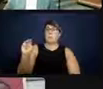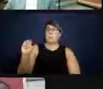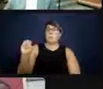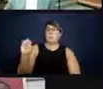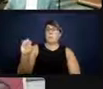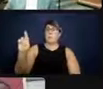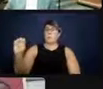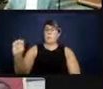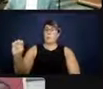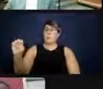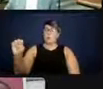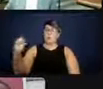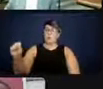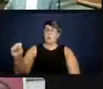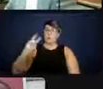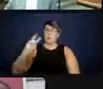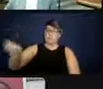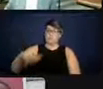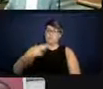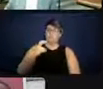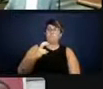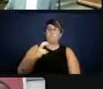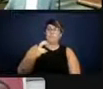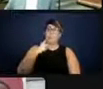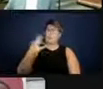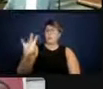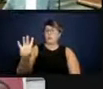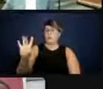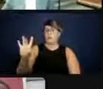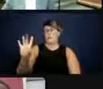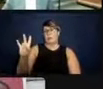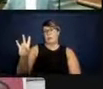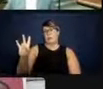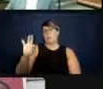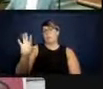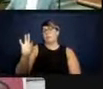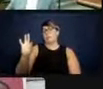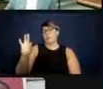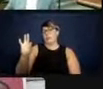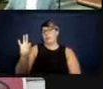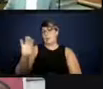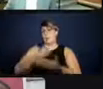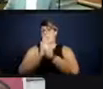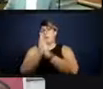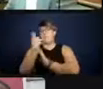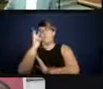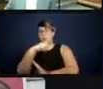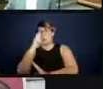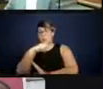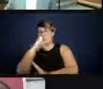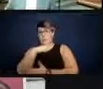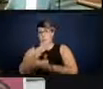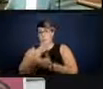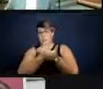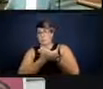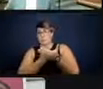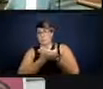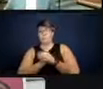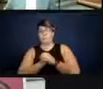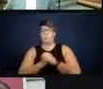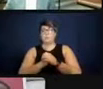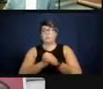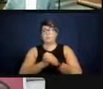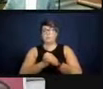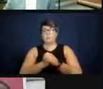لنا أمثلة أخرى، وسترون عندما ينتقل هؤلاء الطلاب إلى مور في الصف التاسع سيصبحون